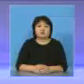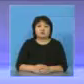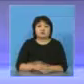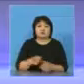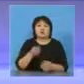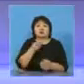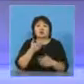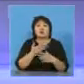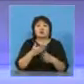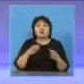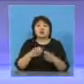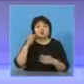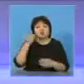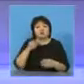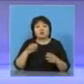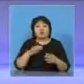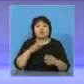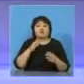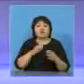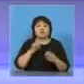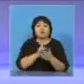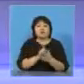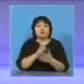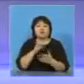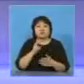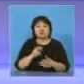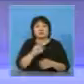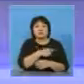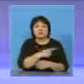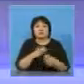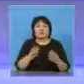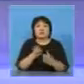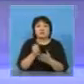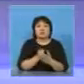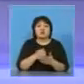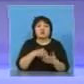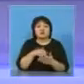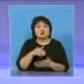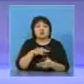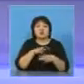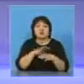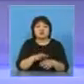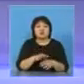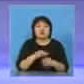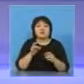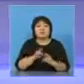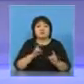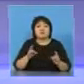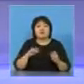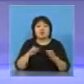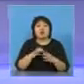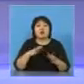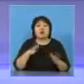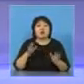Благое дело. Коллектив Актюбинского филиала Фонда обязательного социального медицинского страхования отказался от проведения праздничного